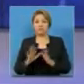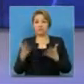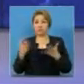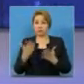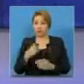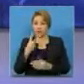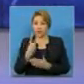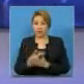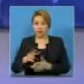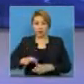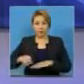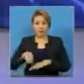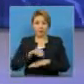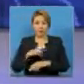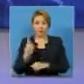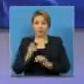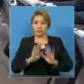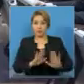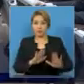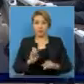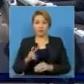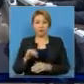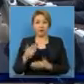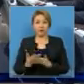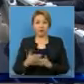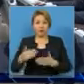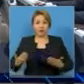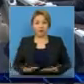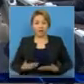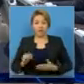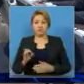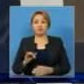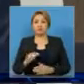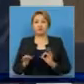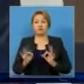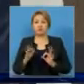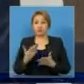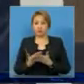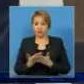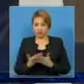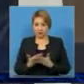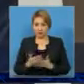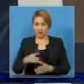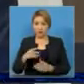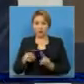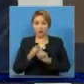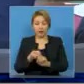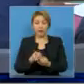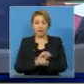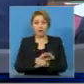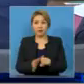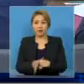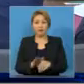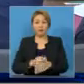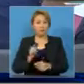жағдайы қаралды. Облыс әкімінің бірінші орынбасары Нұржауған Қалау өңірдегі эпидемиологиялық жағдайдың тұрақты екенін, коронавирус инфекциясының